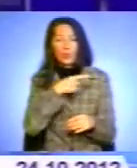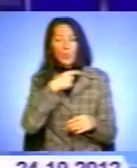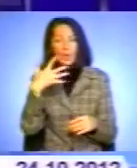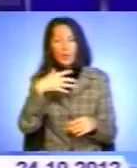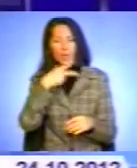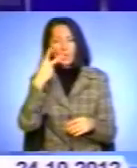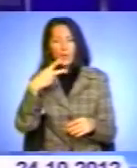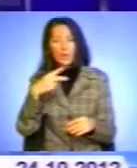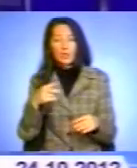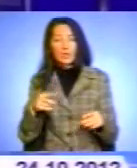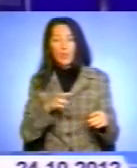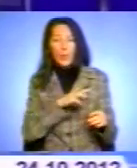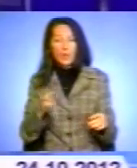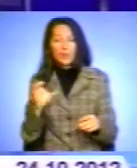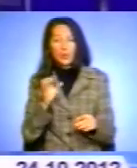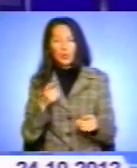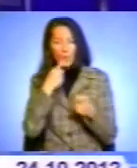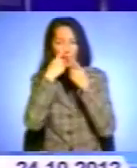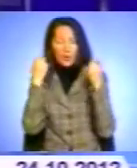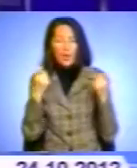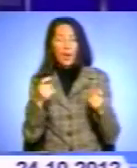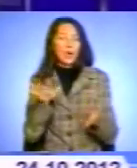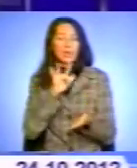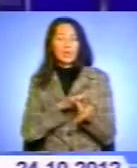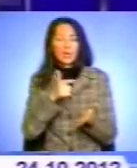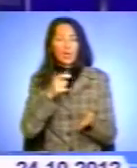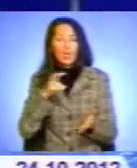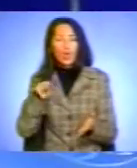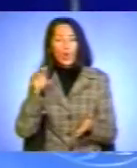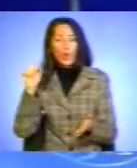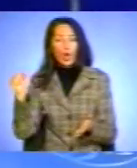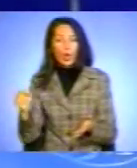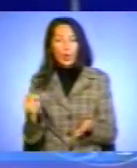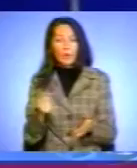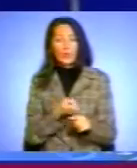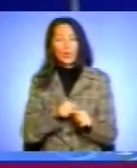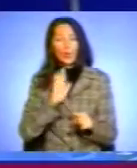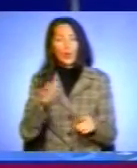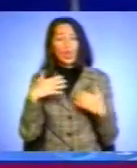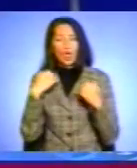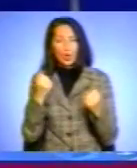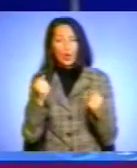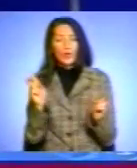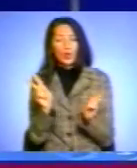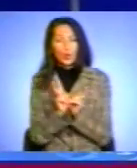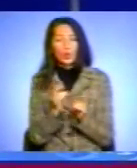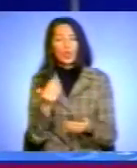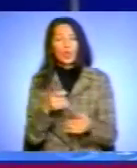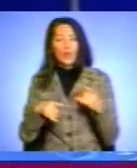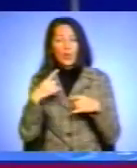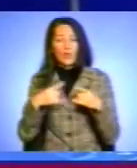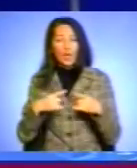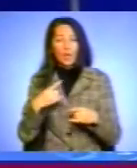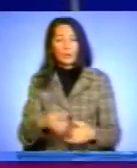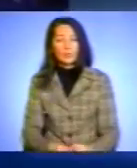повідомляє Тернопільський обласний центр з гідрометеорології. На цьому будьте здорові. До зустрічі в ефірі.